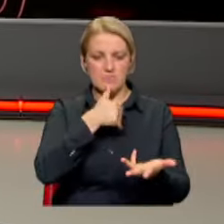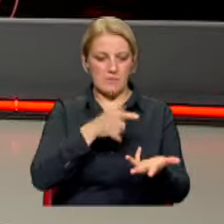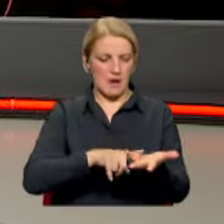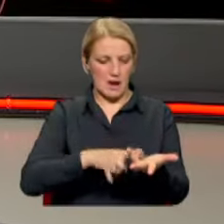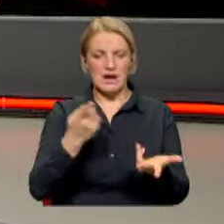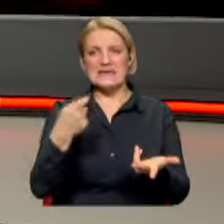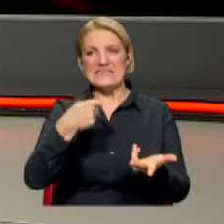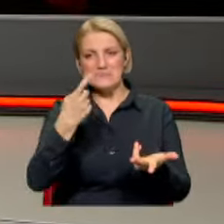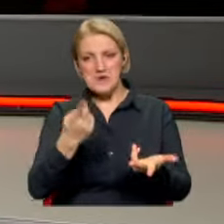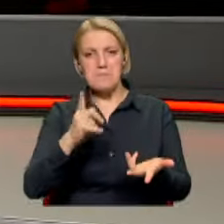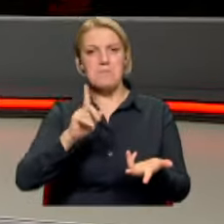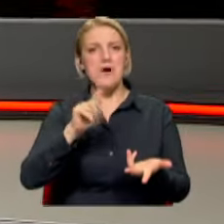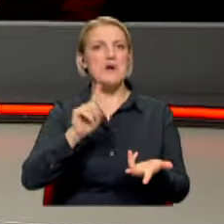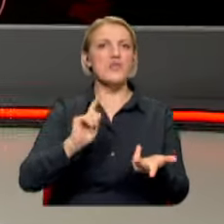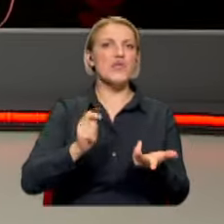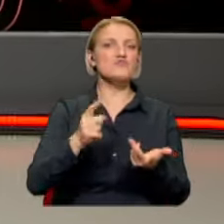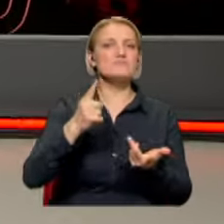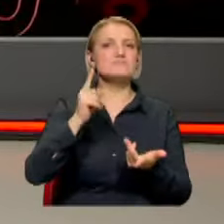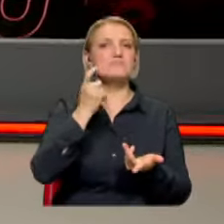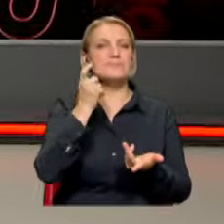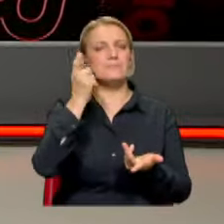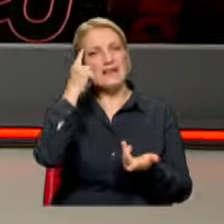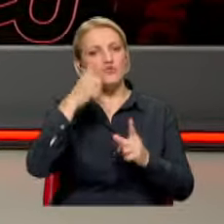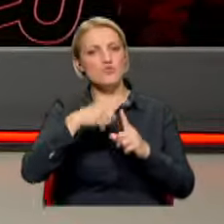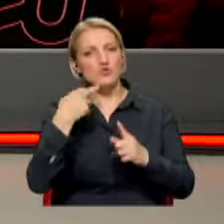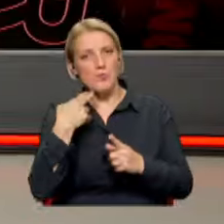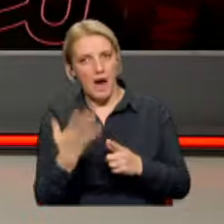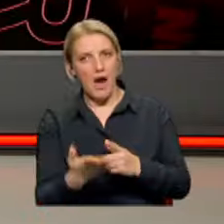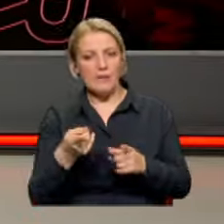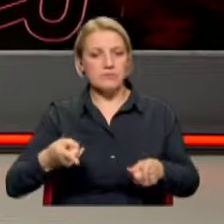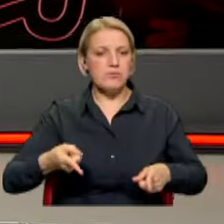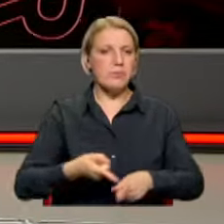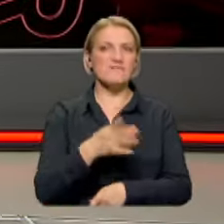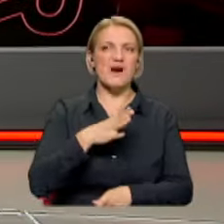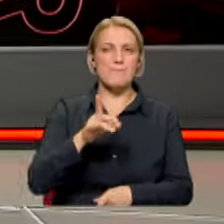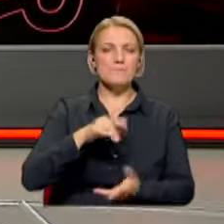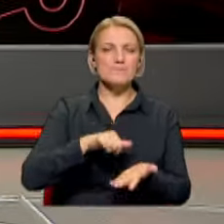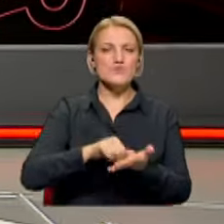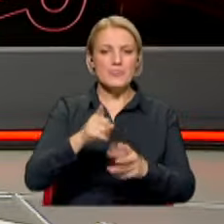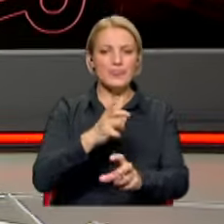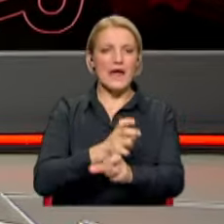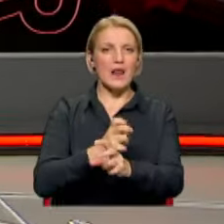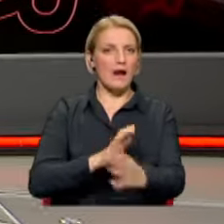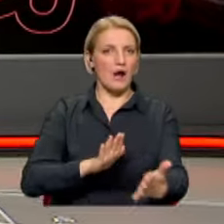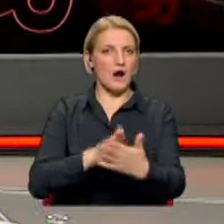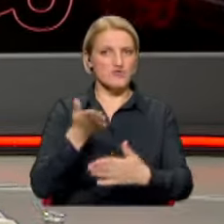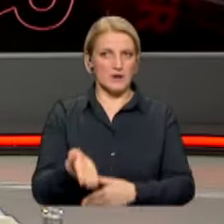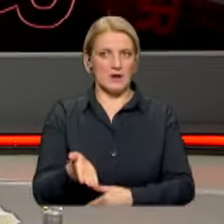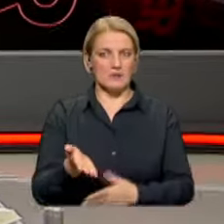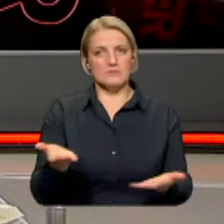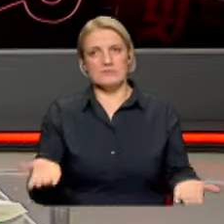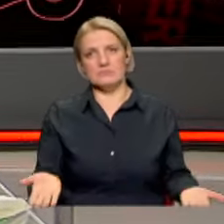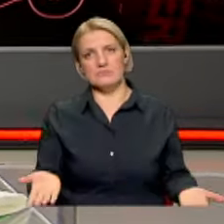değişiyor başka şeyler mi değişiyor ne değişiyor bizim böyle bütün Bu tehlikelere karşı